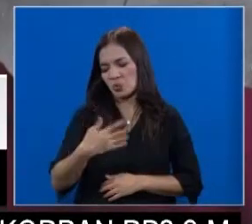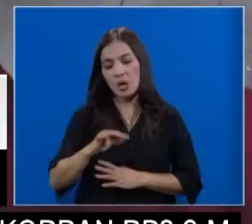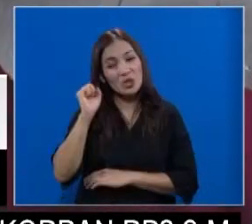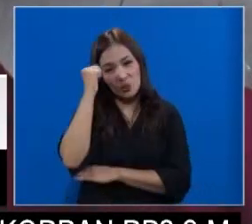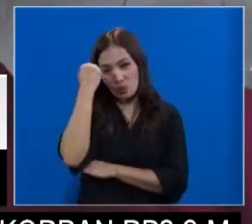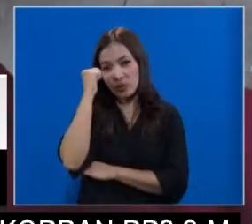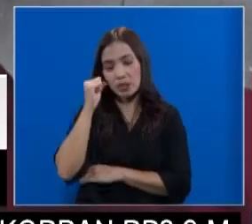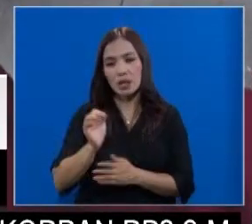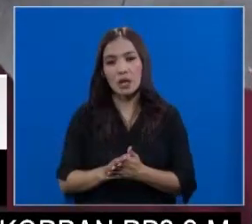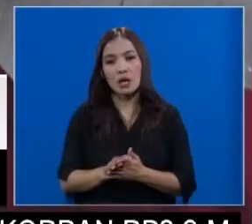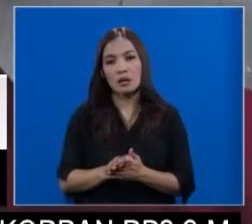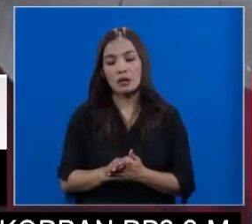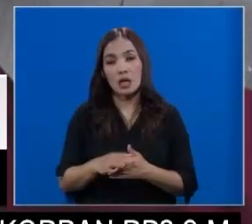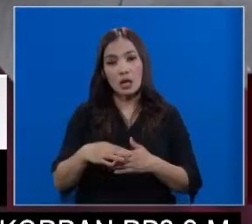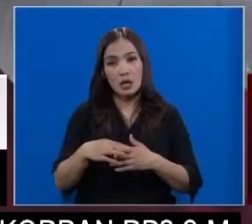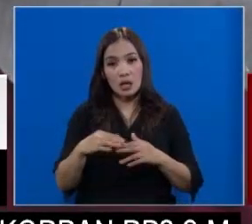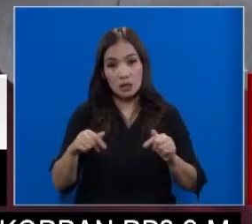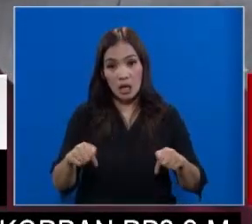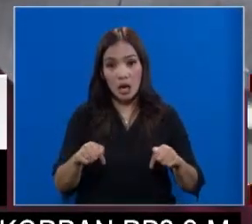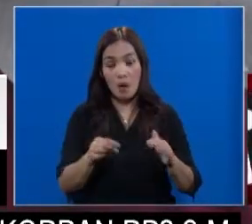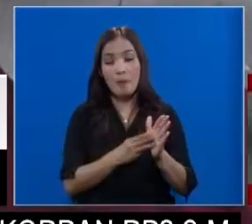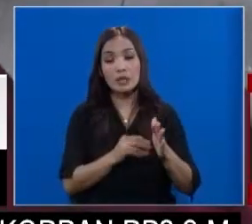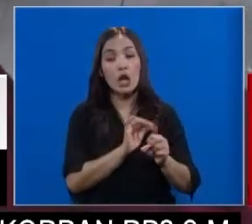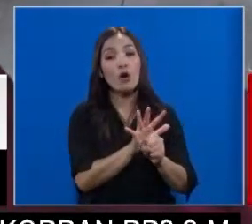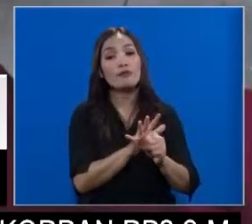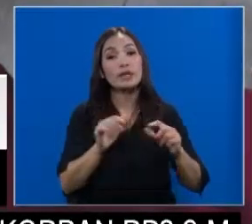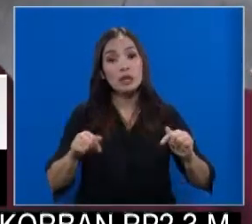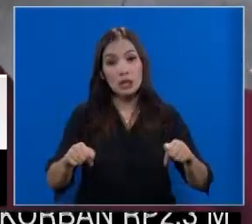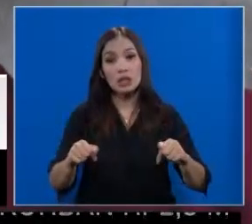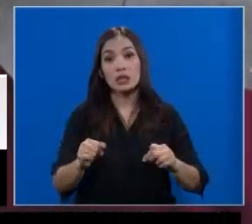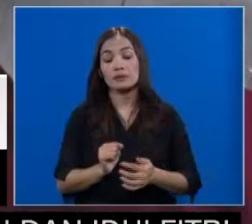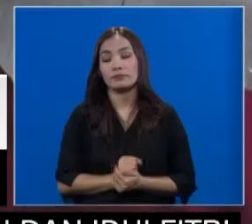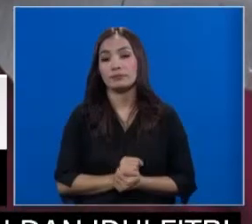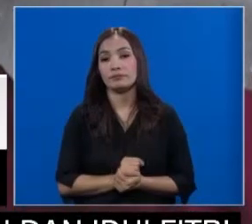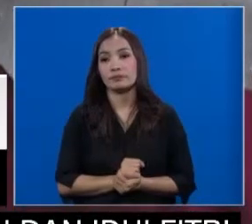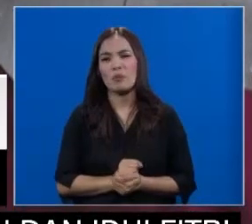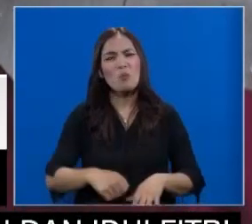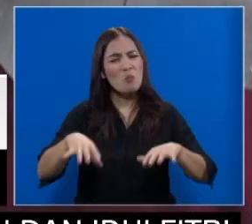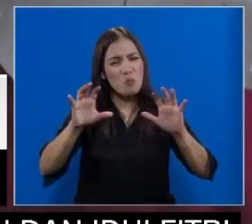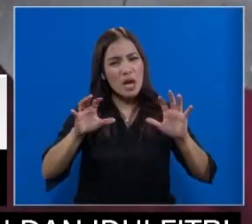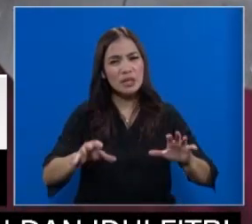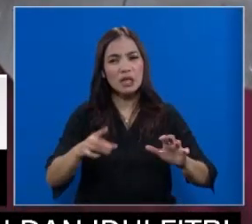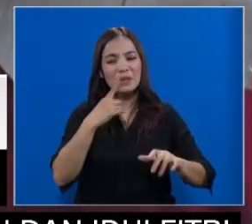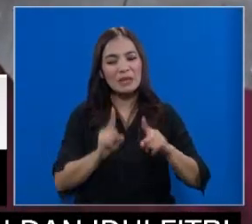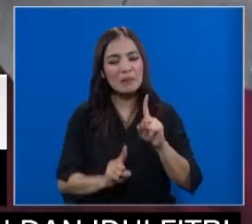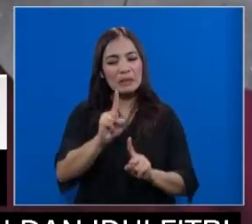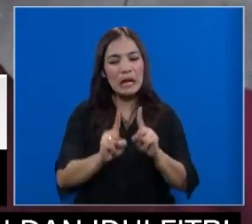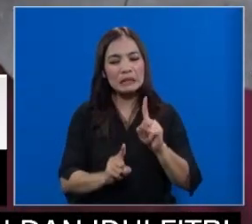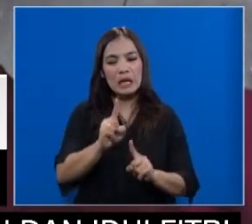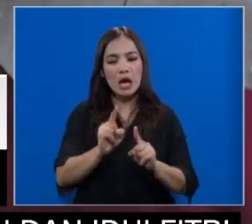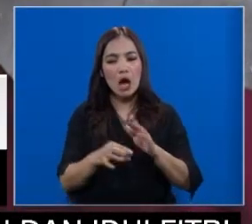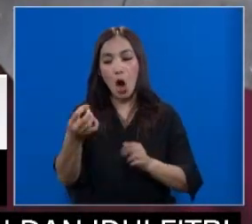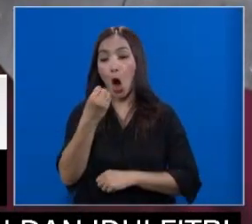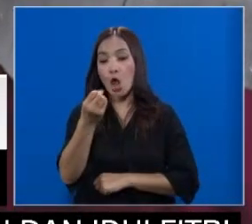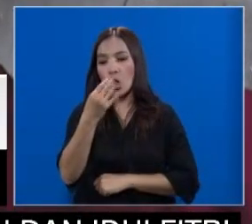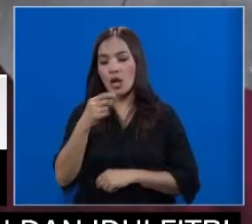nyekolahin anak sampai SMA gitu. Semenjak zamannya zaman kemajuan, zaman modern, terus banyak apa ini motor aja udah mengurangi,